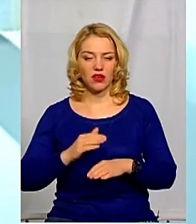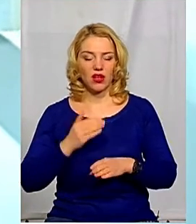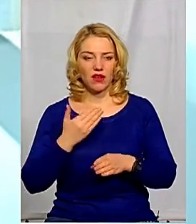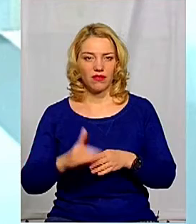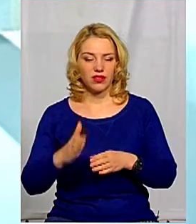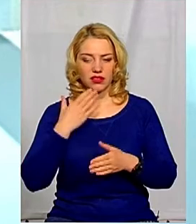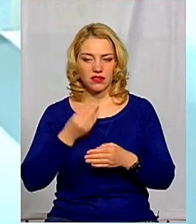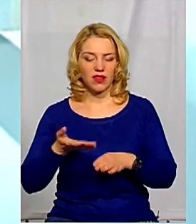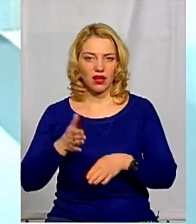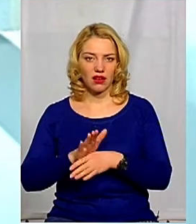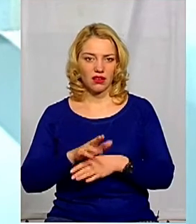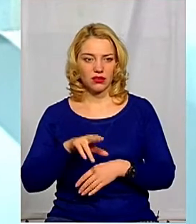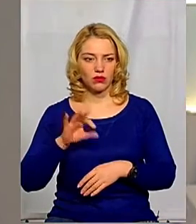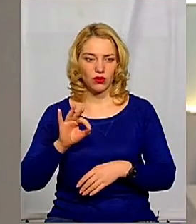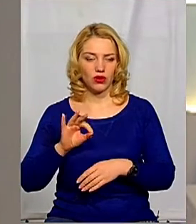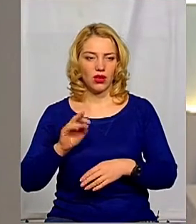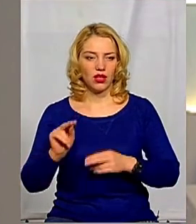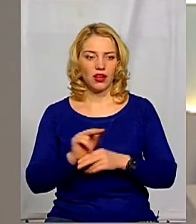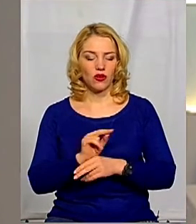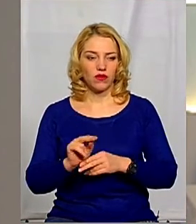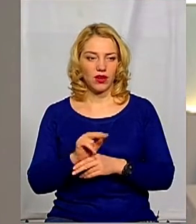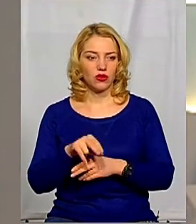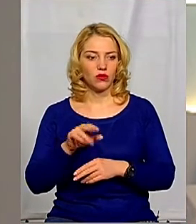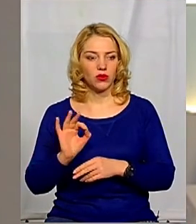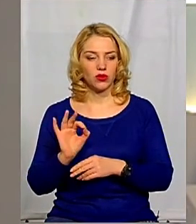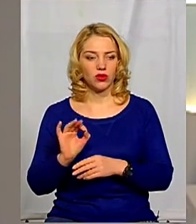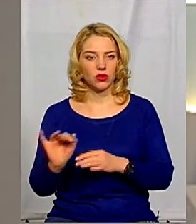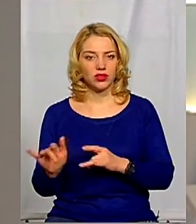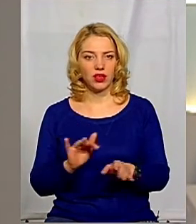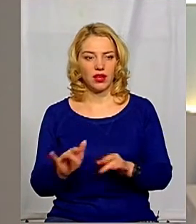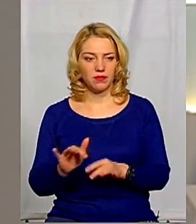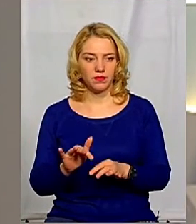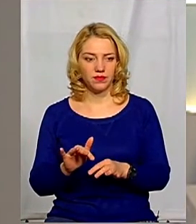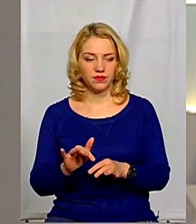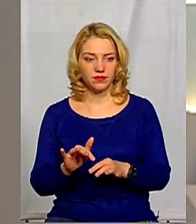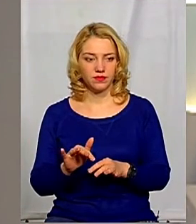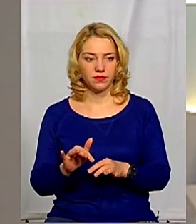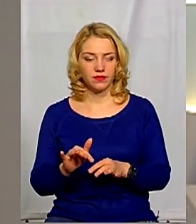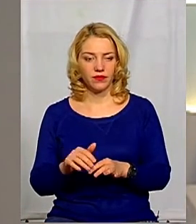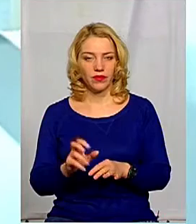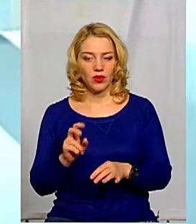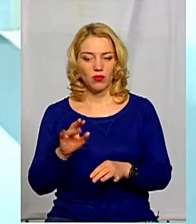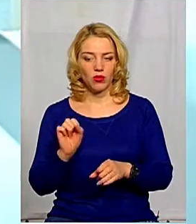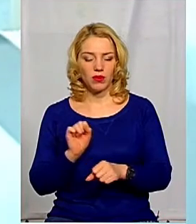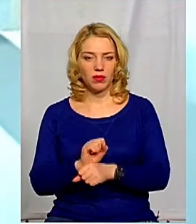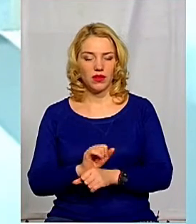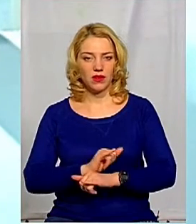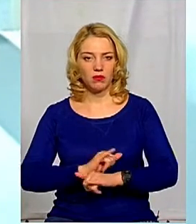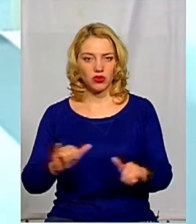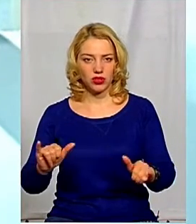наказ по лікуванню, по діям, по припиненню